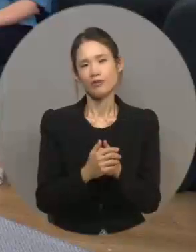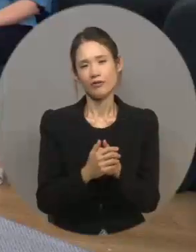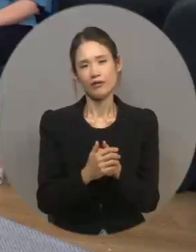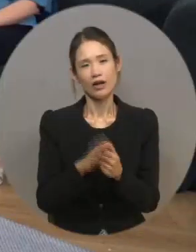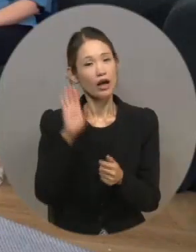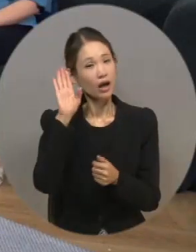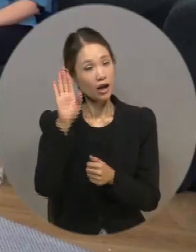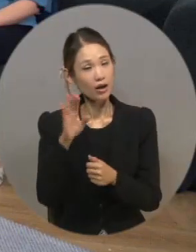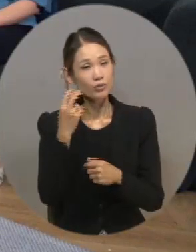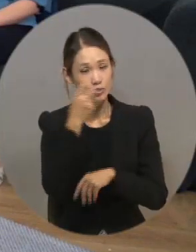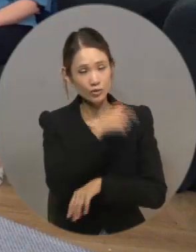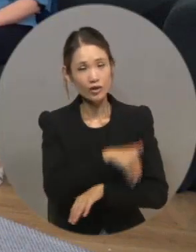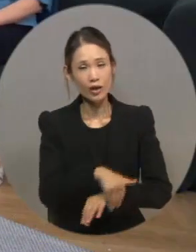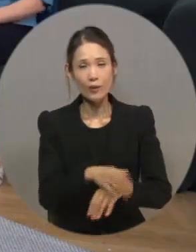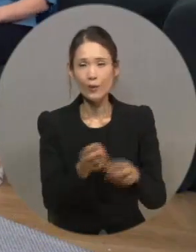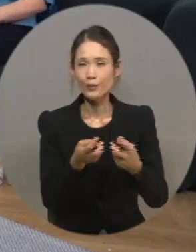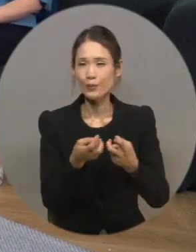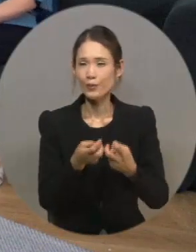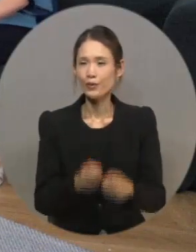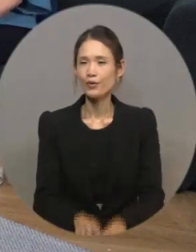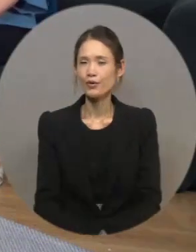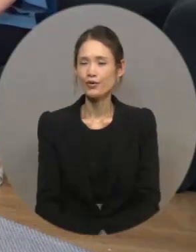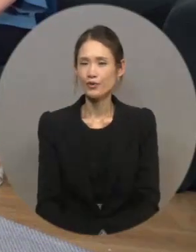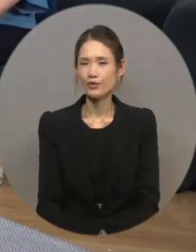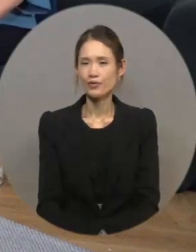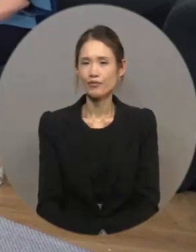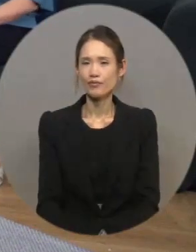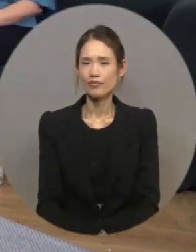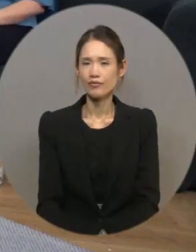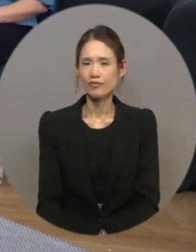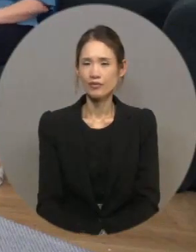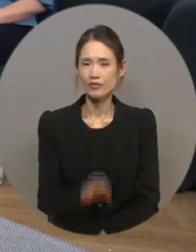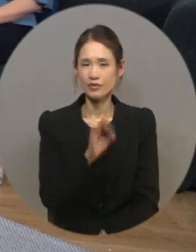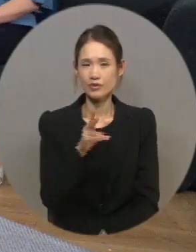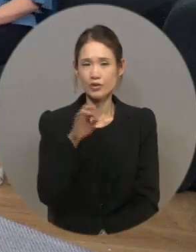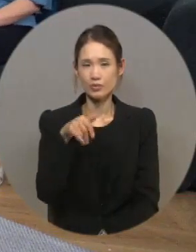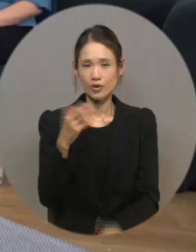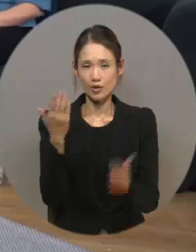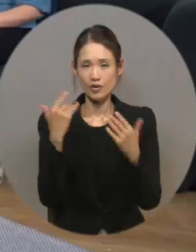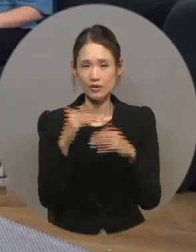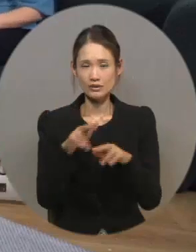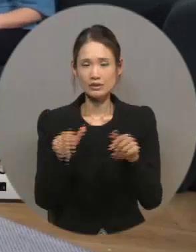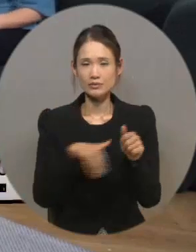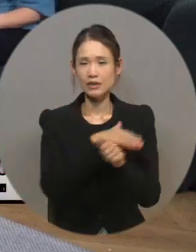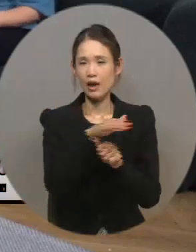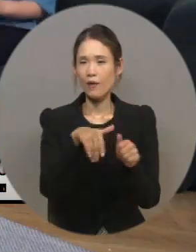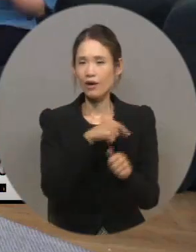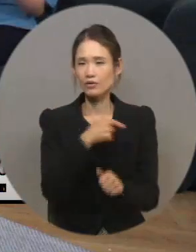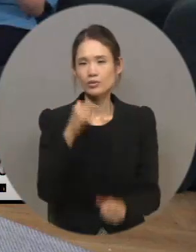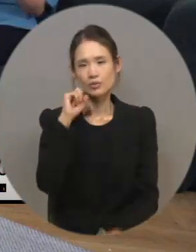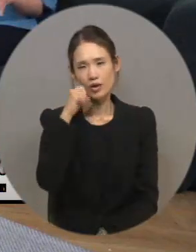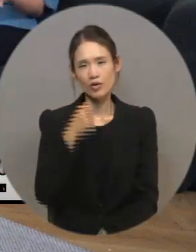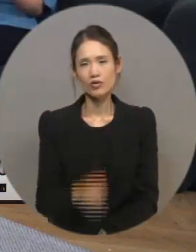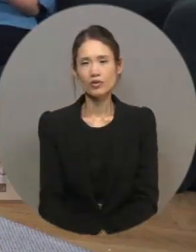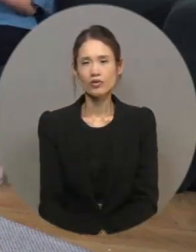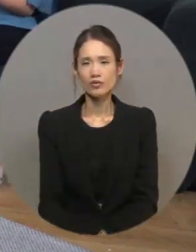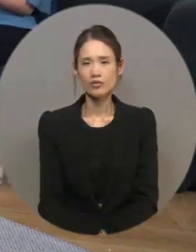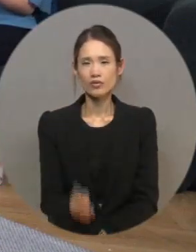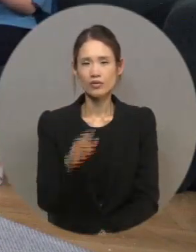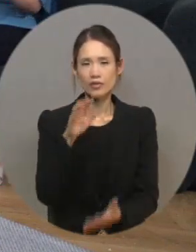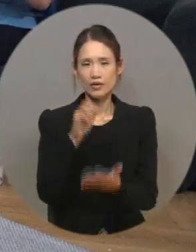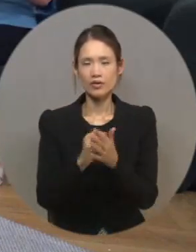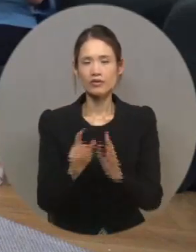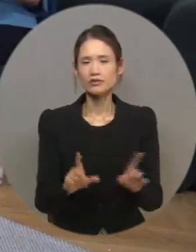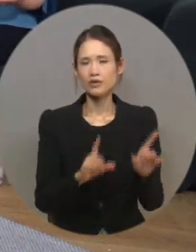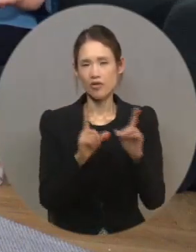앞으로는 어떤 계획이 있으세요? 저희 그 여명학교가 지금 조금 어려워요. 그 어디 정착을 해야